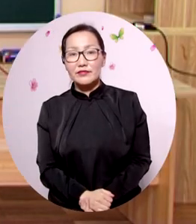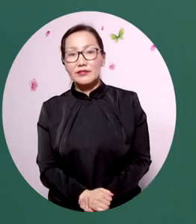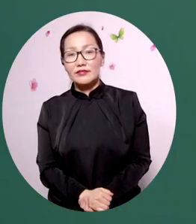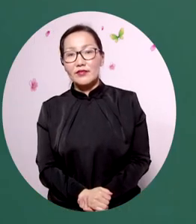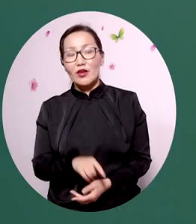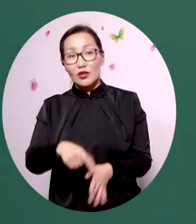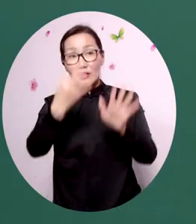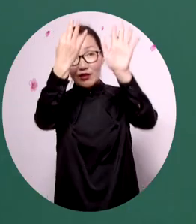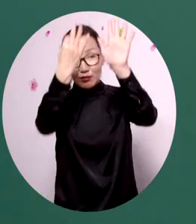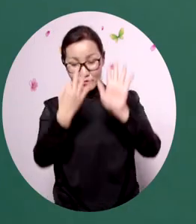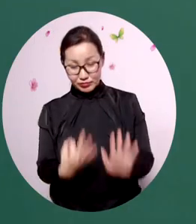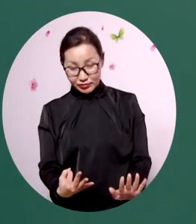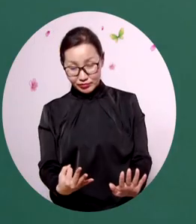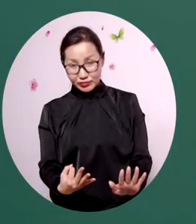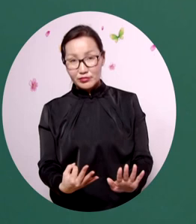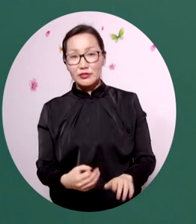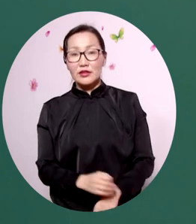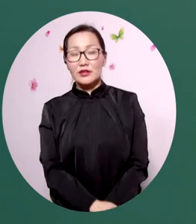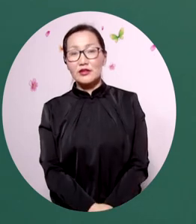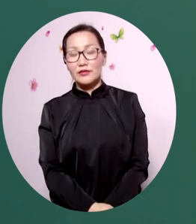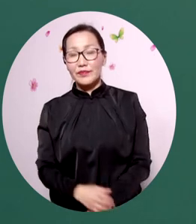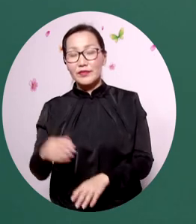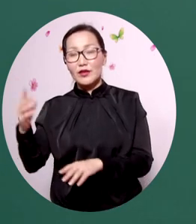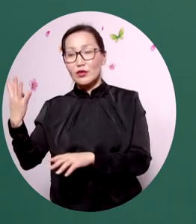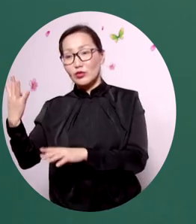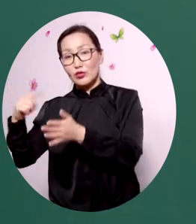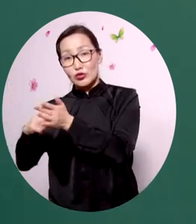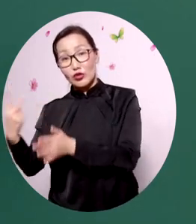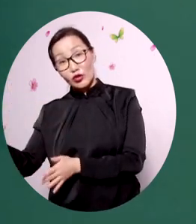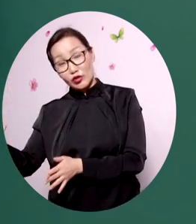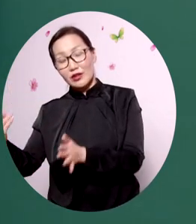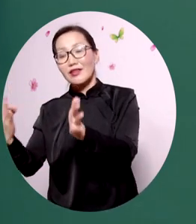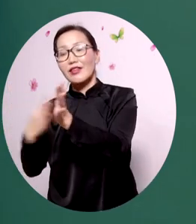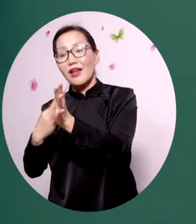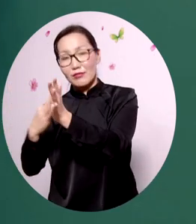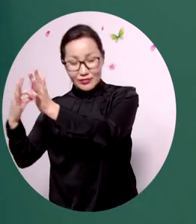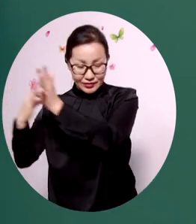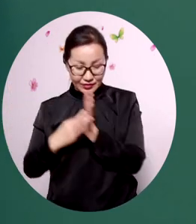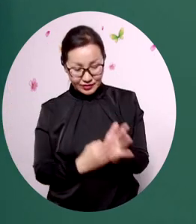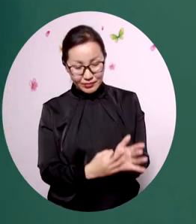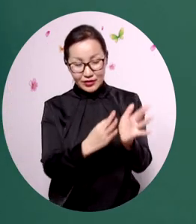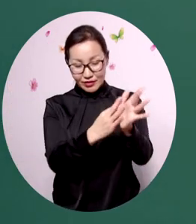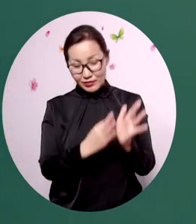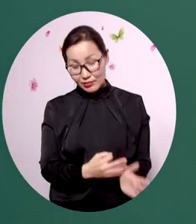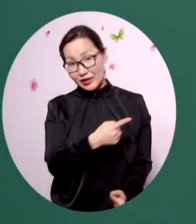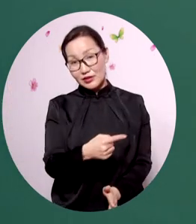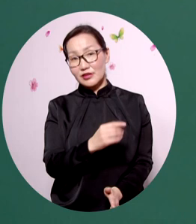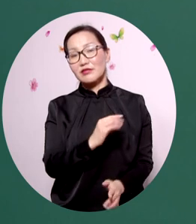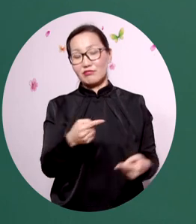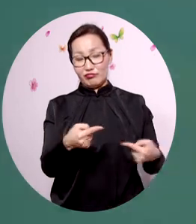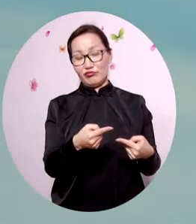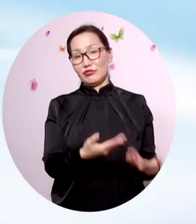буулгая. 8. 8-д 4 2 удаа багтаж байгаа учраас 2-оор үгэй. 2